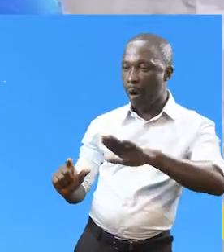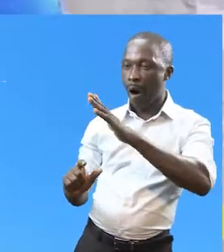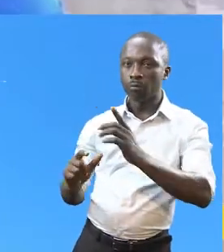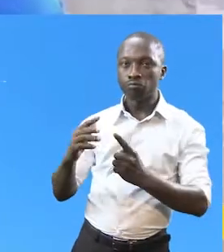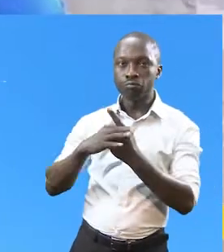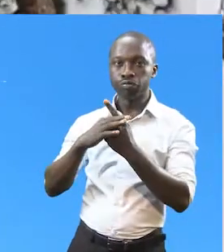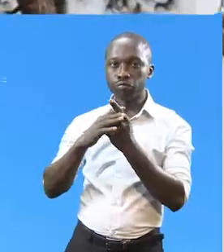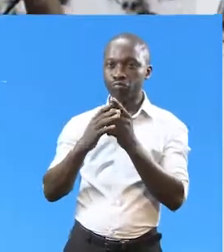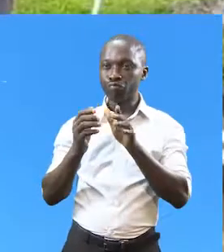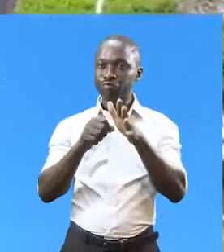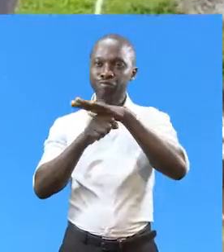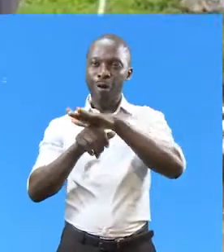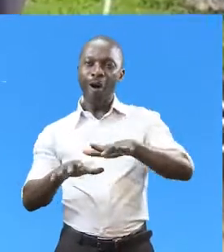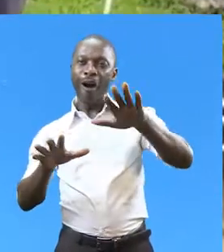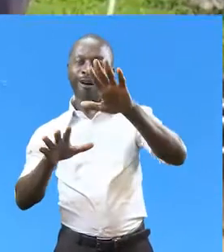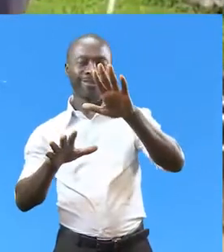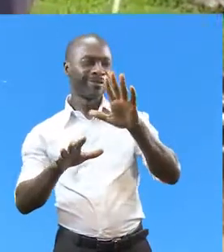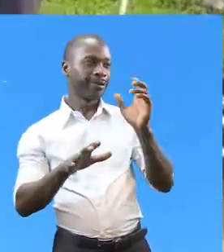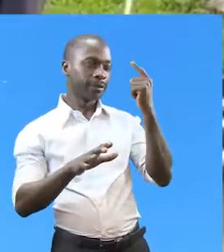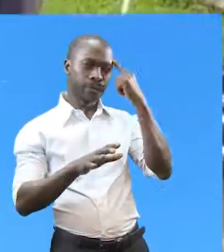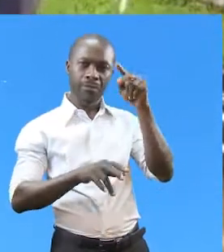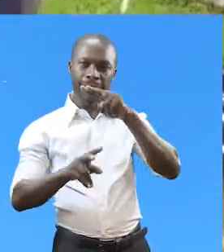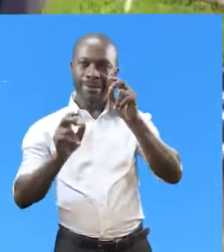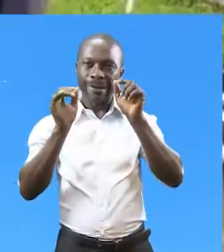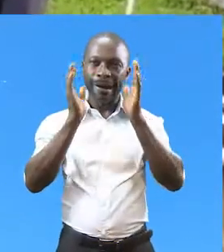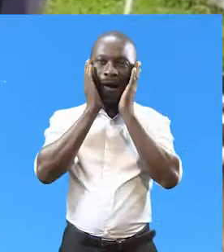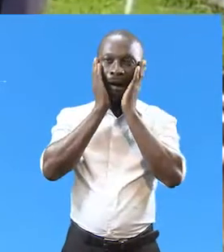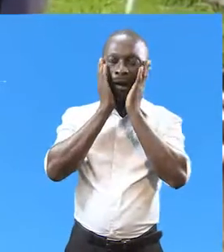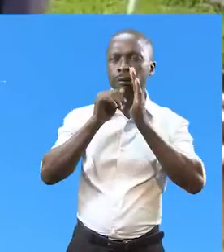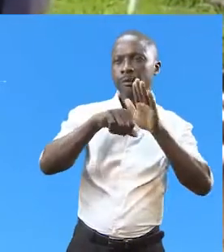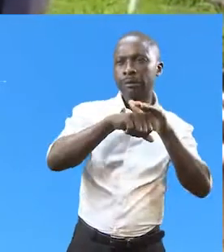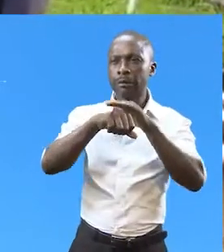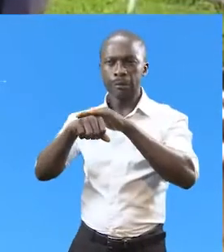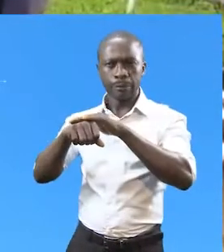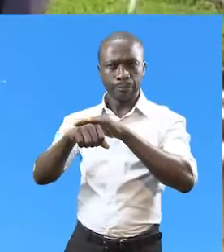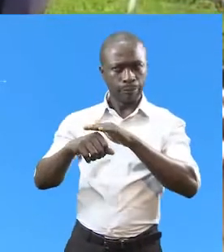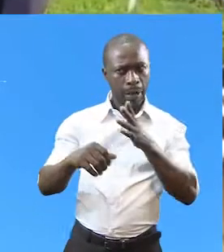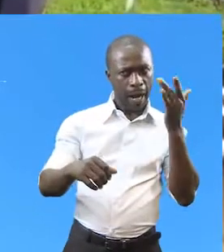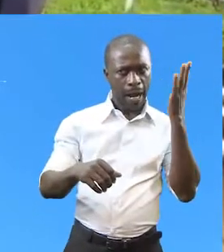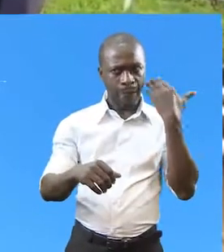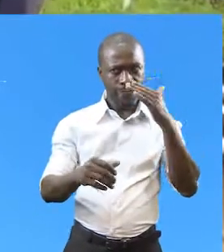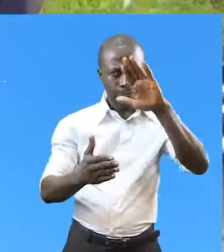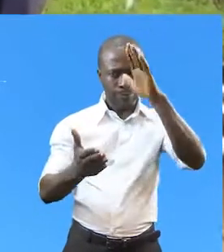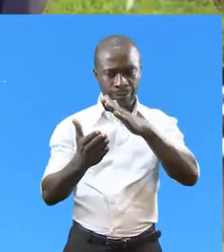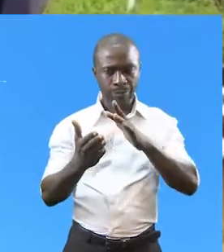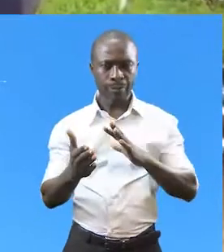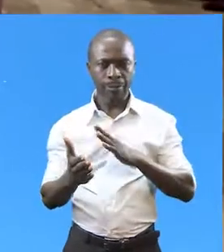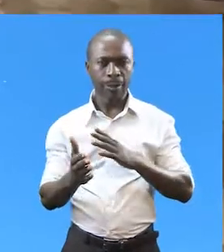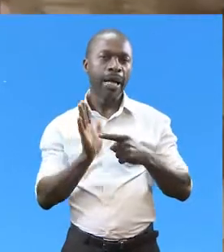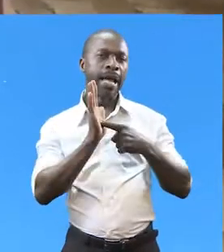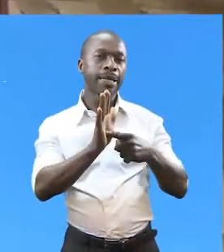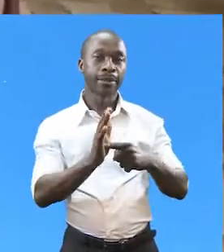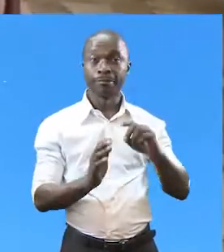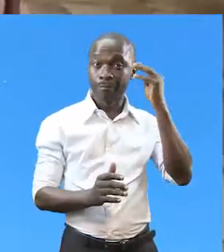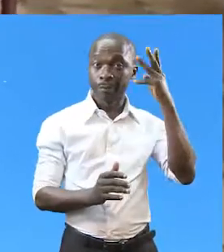pandémie de la COVID-19, les pouvoirs publics camerounais montent au créneau et tirent la sonnette d'alarme. Pauline Nalova-Yonga, ministre